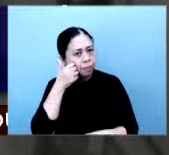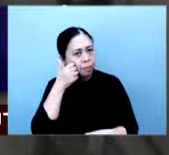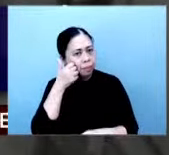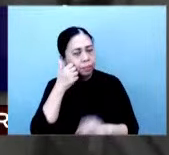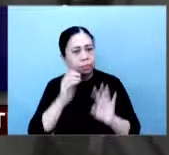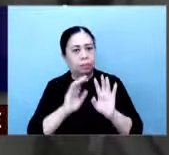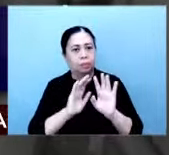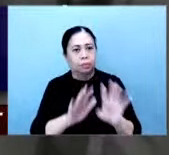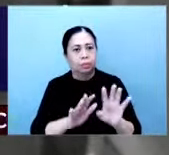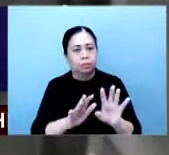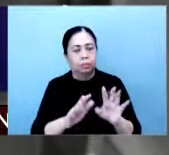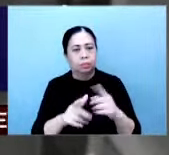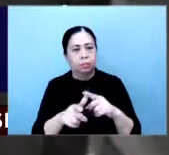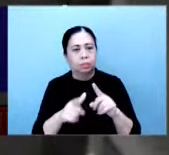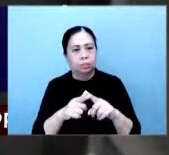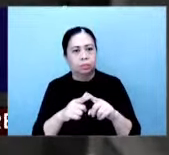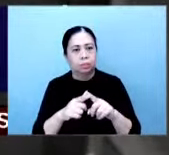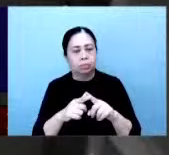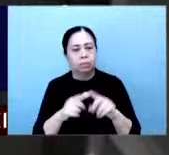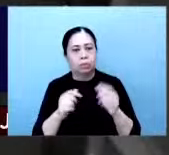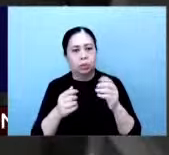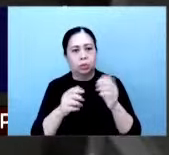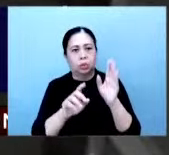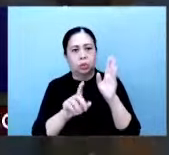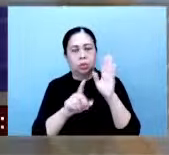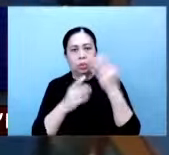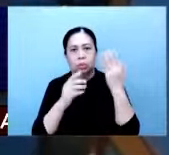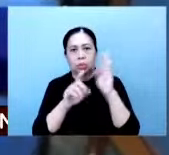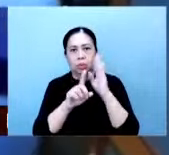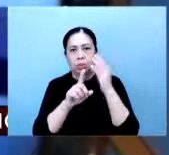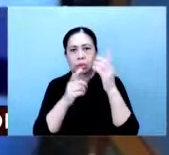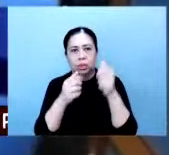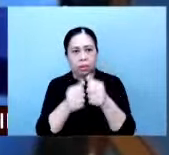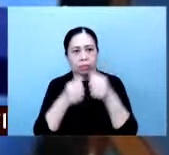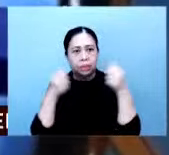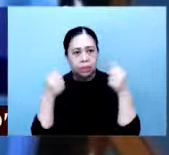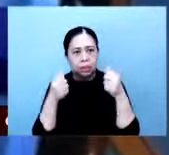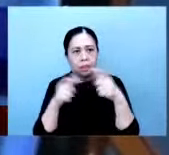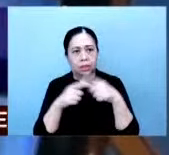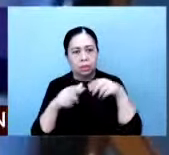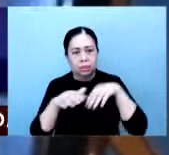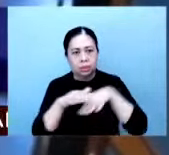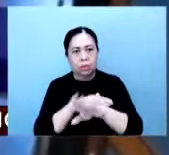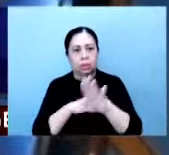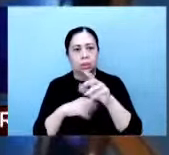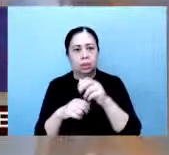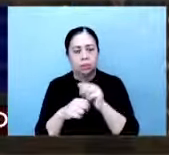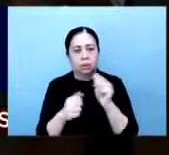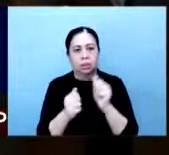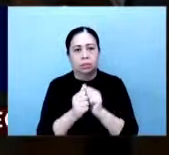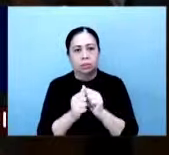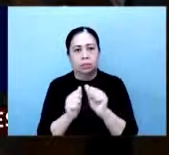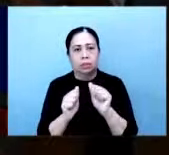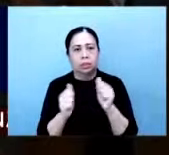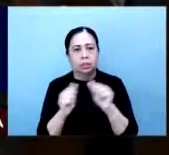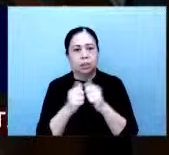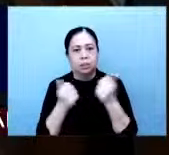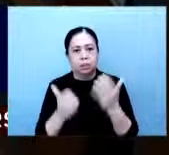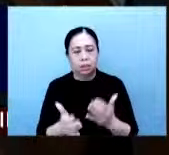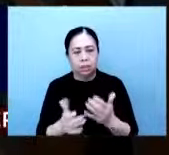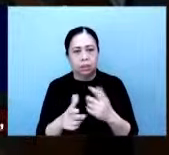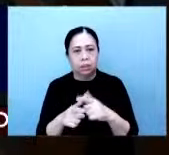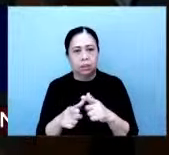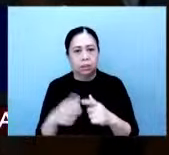agent canseco saka itinulak ang cabinet nakaharang sa pinto doon na nagsipasukan ng mga kasamahan niyang Agents sak ng pinto